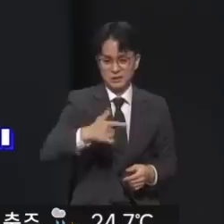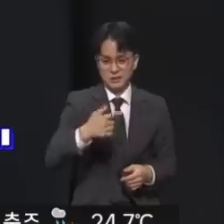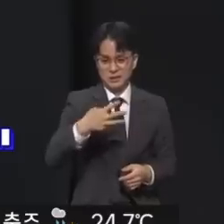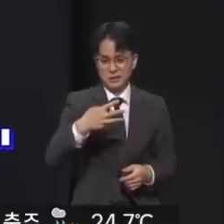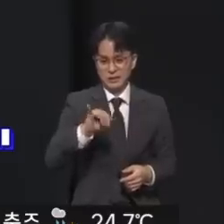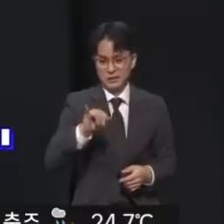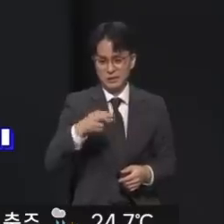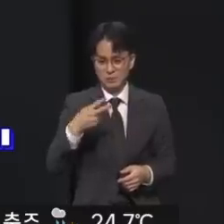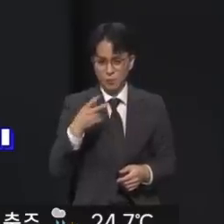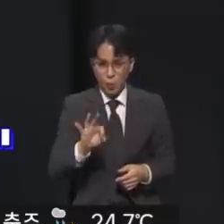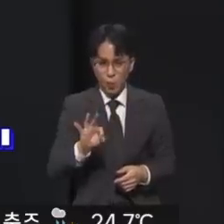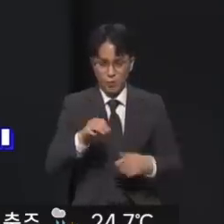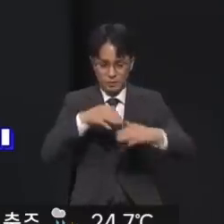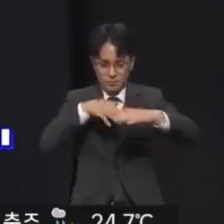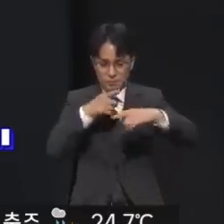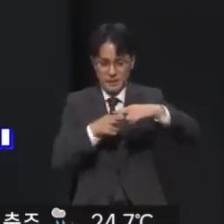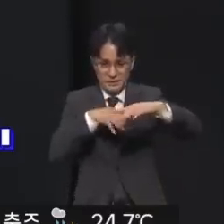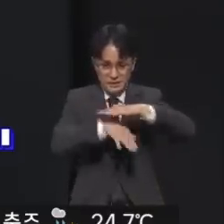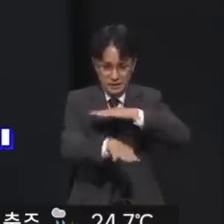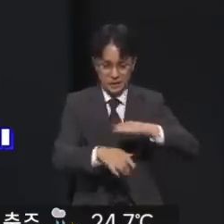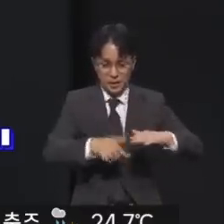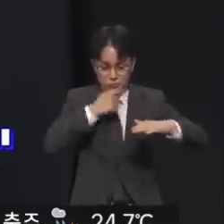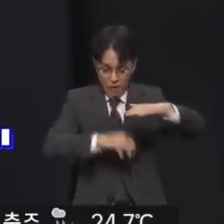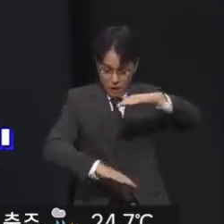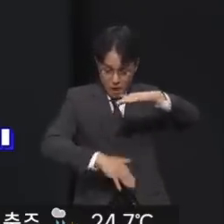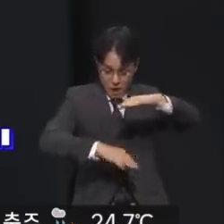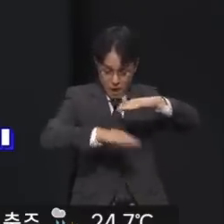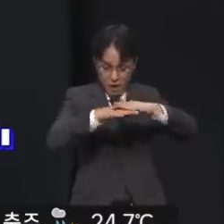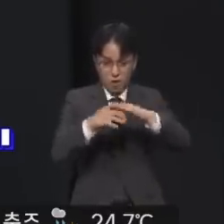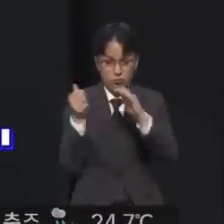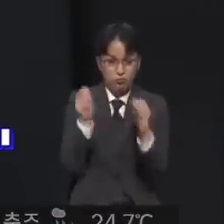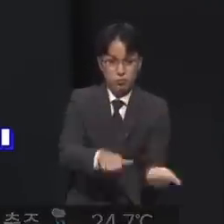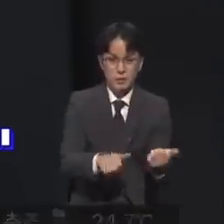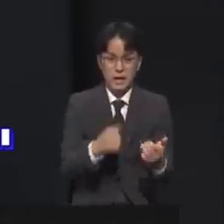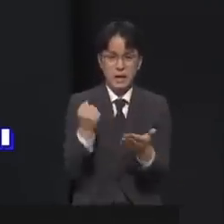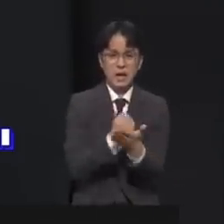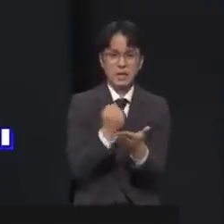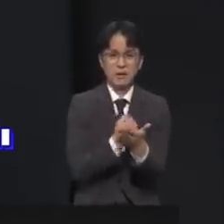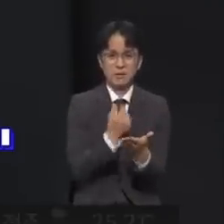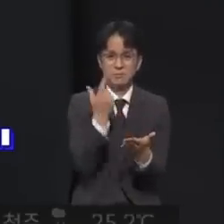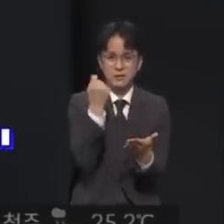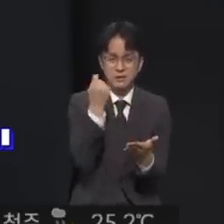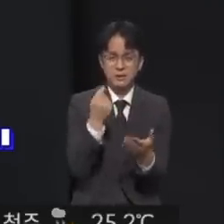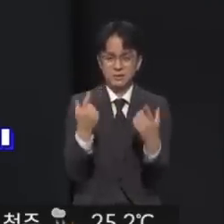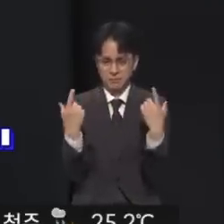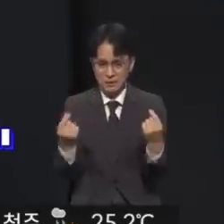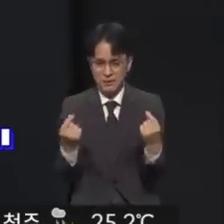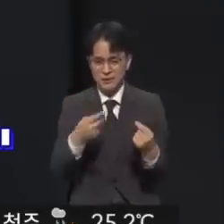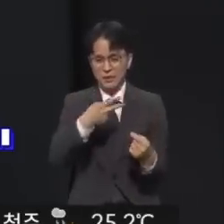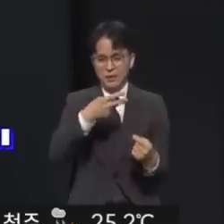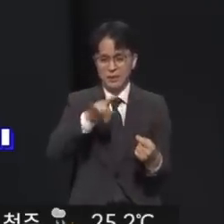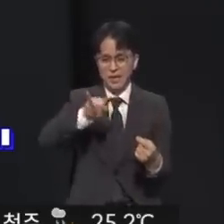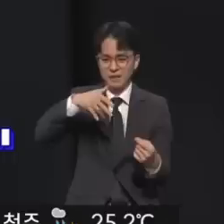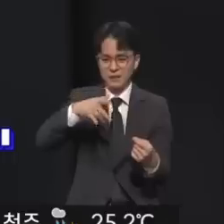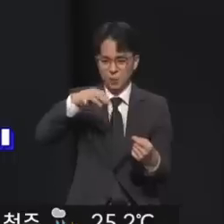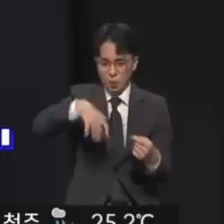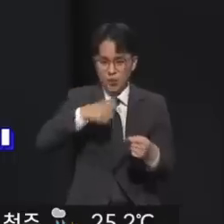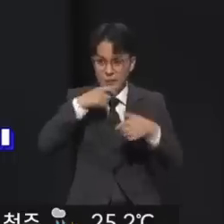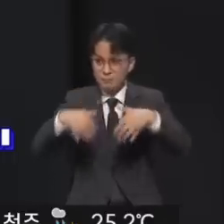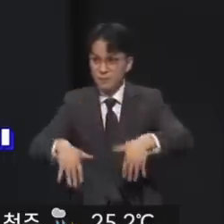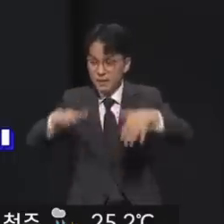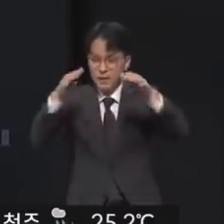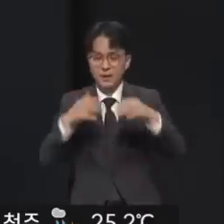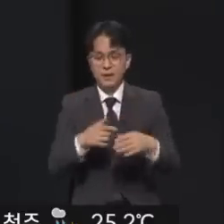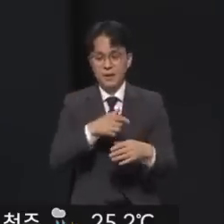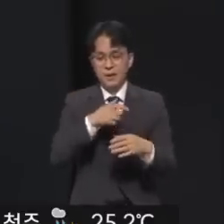마찬가지로 도림 처리 넘치고 있으니 반 지하에 계신 분들 2 5화 를 막론하고 무조건 일단 지상으로 올라오지 나는 그 경보